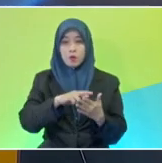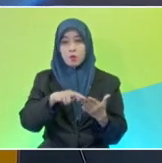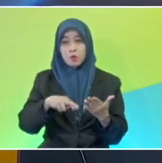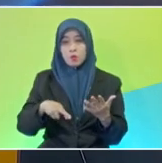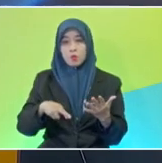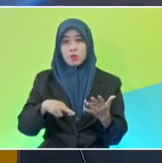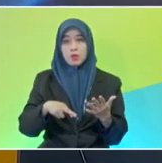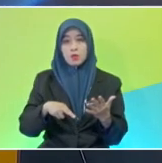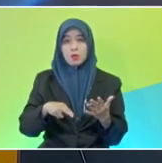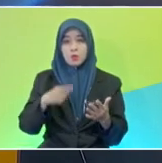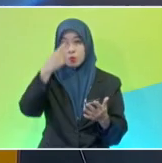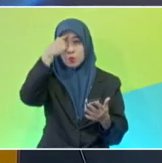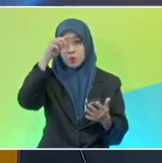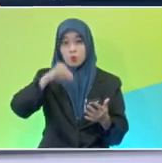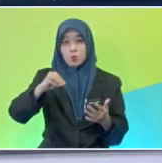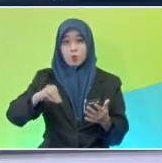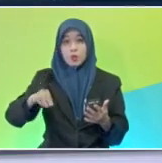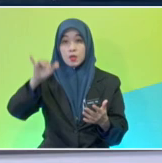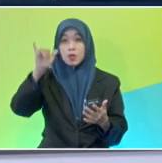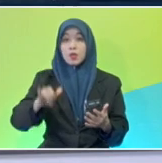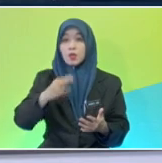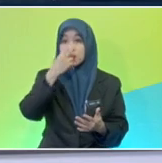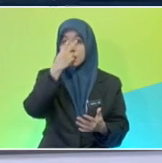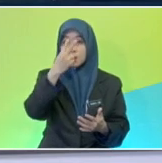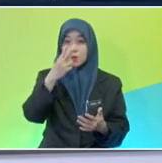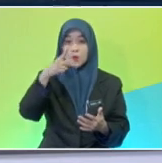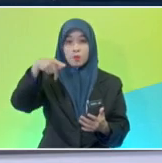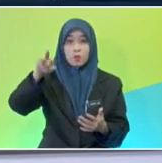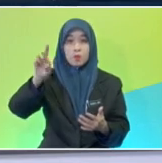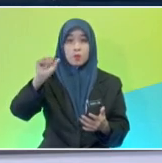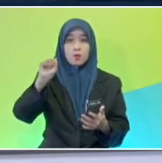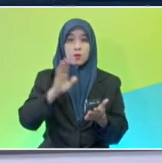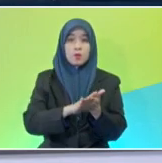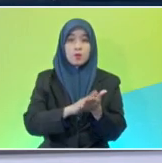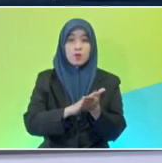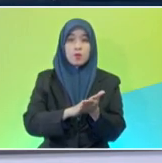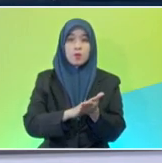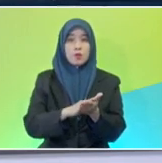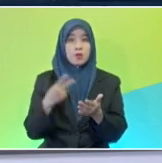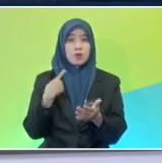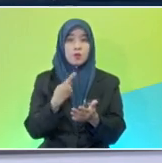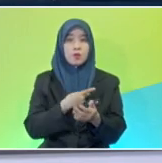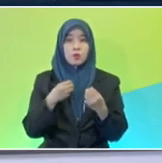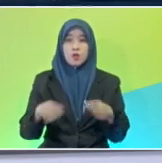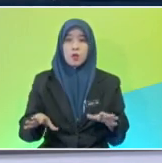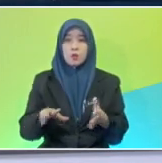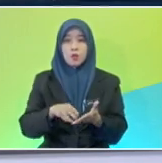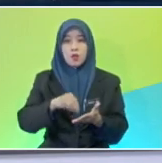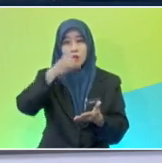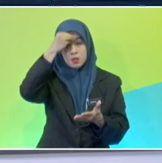menyaksikan prasekolah. Silakan cikgu. Jadi sepanjang hari ini, sepanjang episod kali ini, kita dah belajar macam-macam. Kita dah belajar mengenai